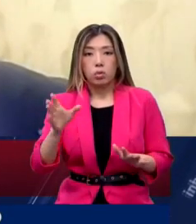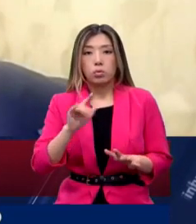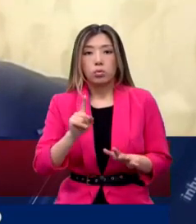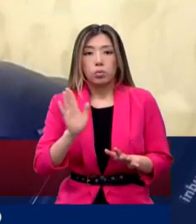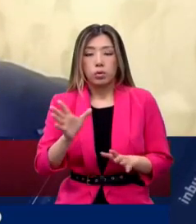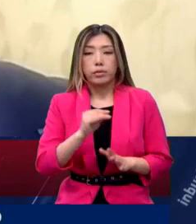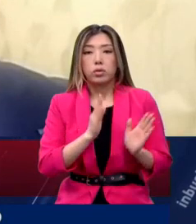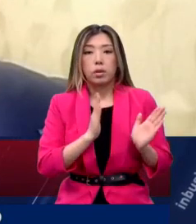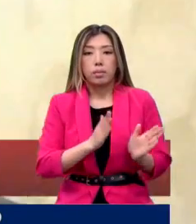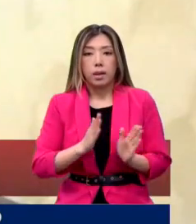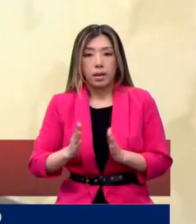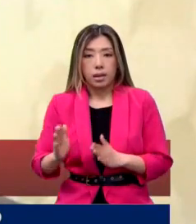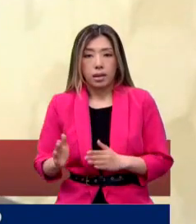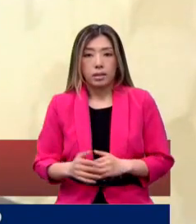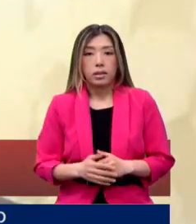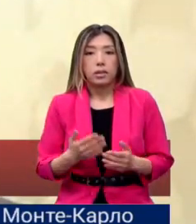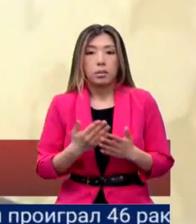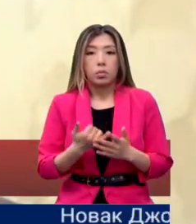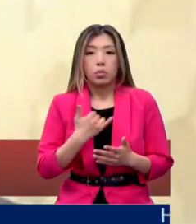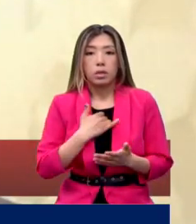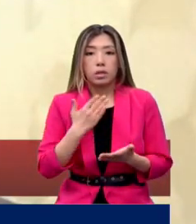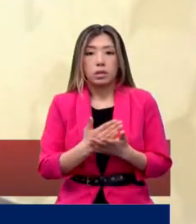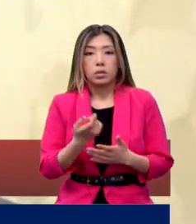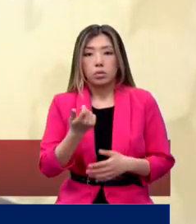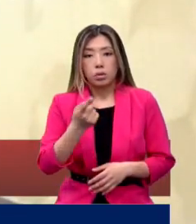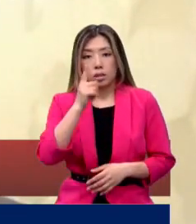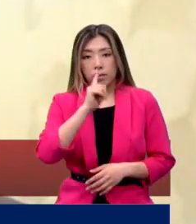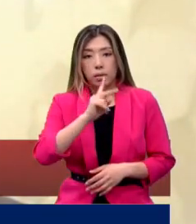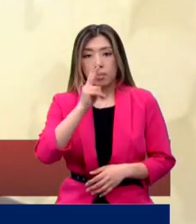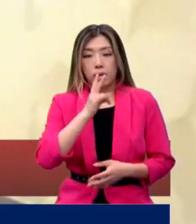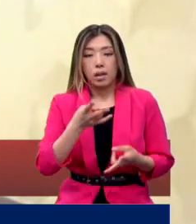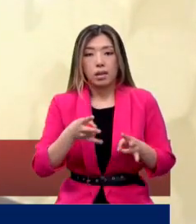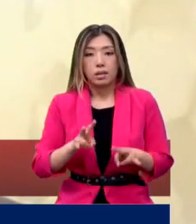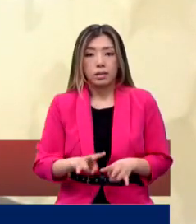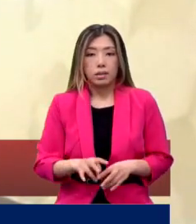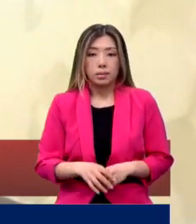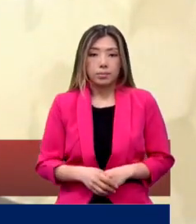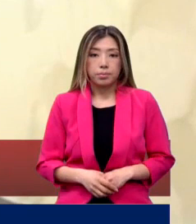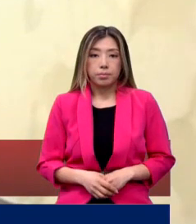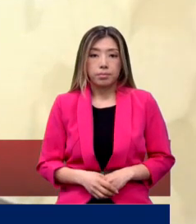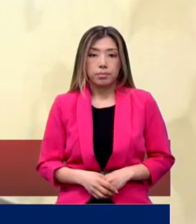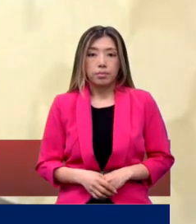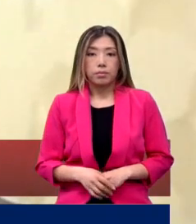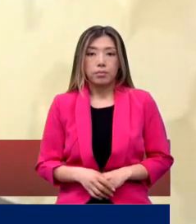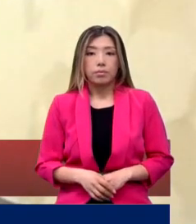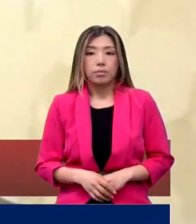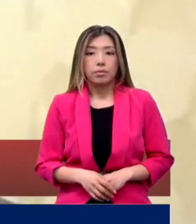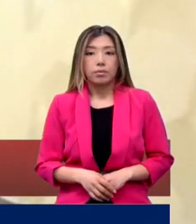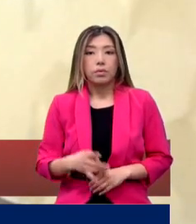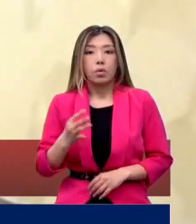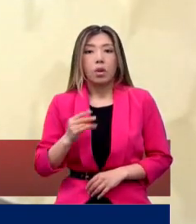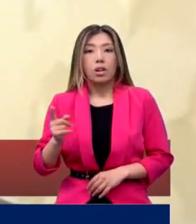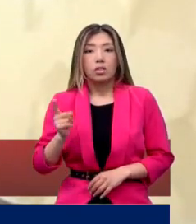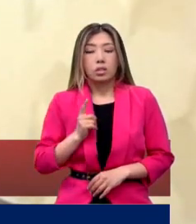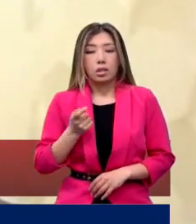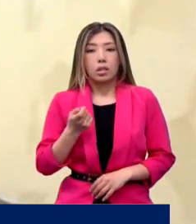То есть фактически это вот у нас остается буквально несколько месяцев. Однако вот это ожидание, конечно, оно